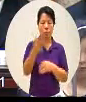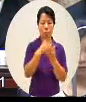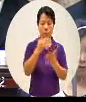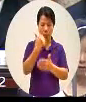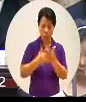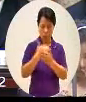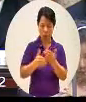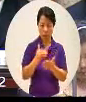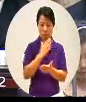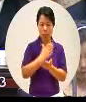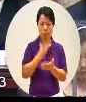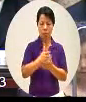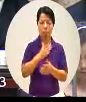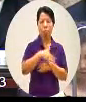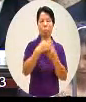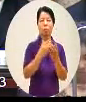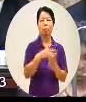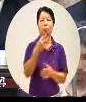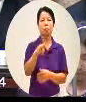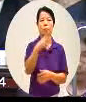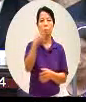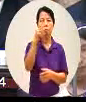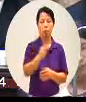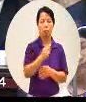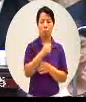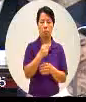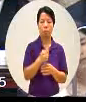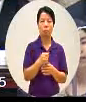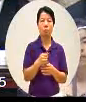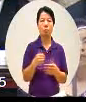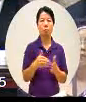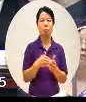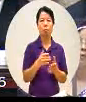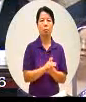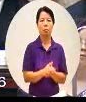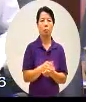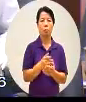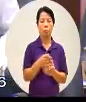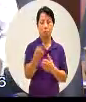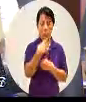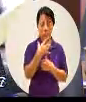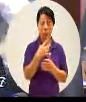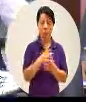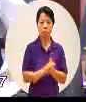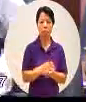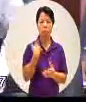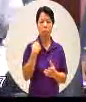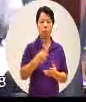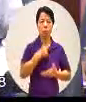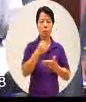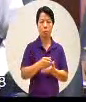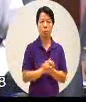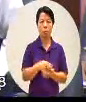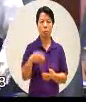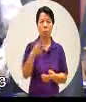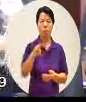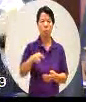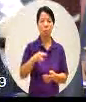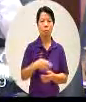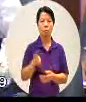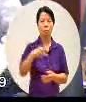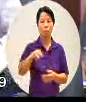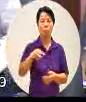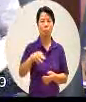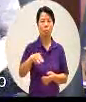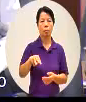这一些其实都是 我在问你重点，你都没有听懂。你告诉我说大家提出来300多亿，然后我叫到